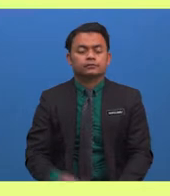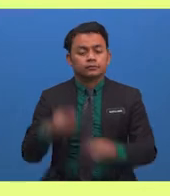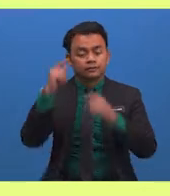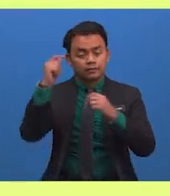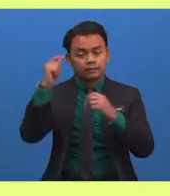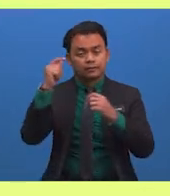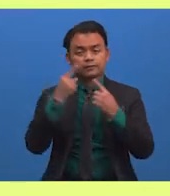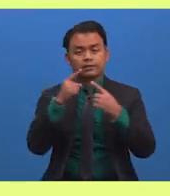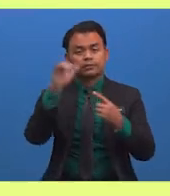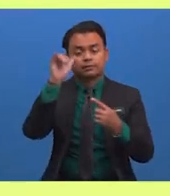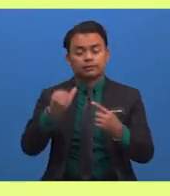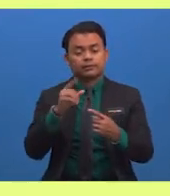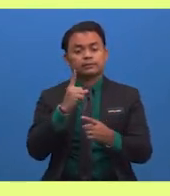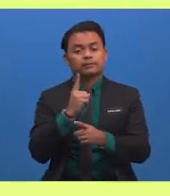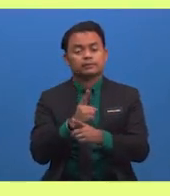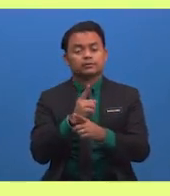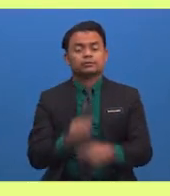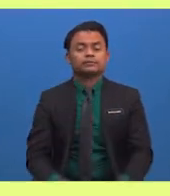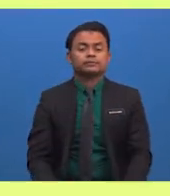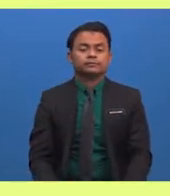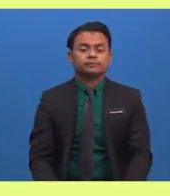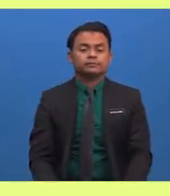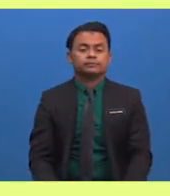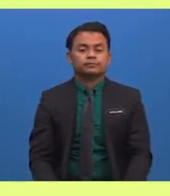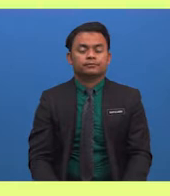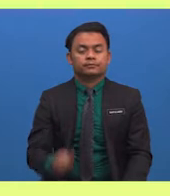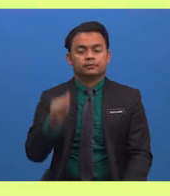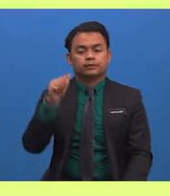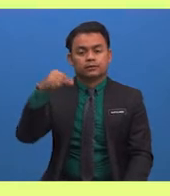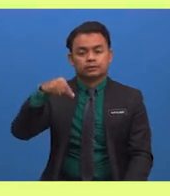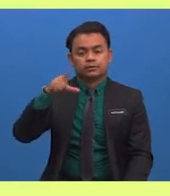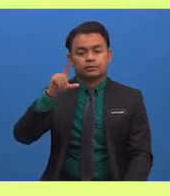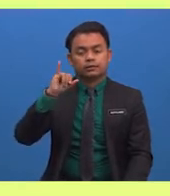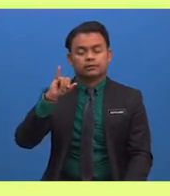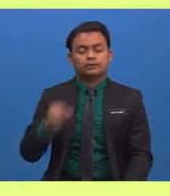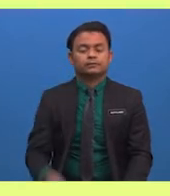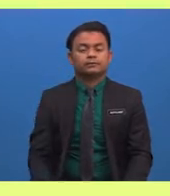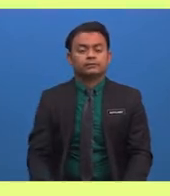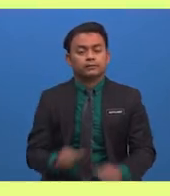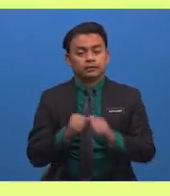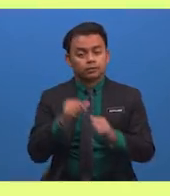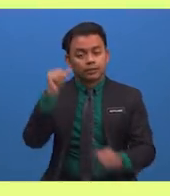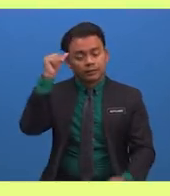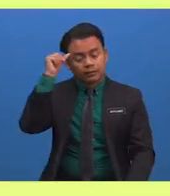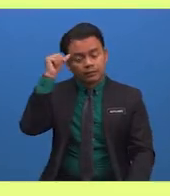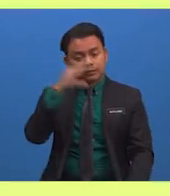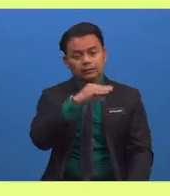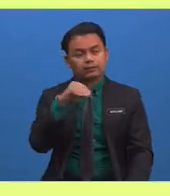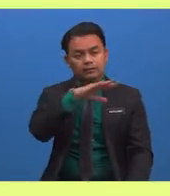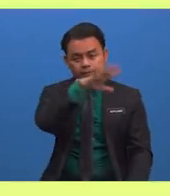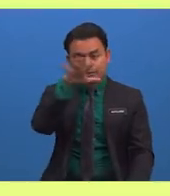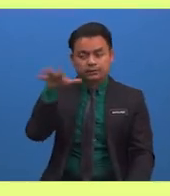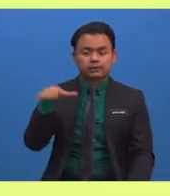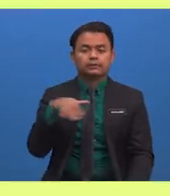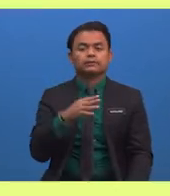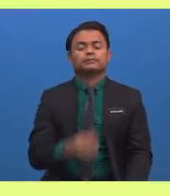Tanya jawapan yang bagus. Ilmu akli ialah ilmu berdasarkan akal dan